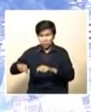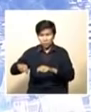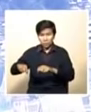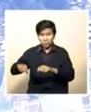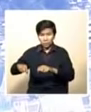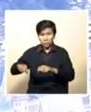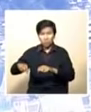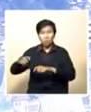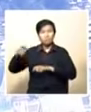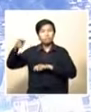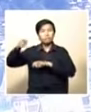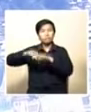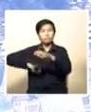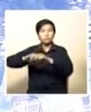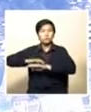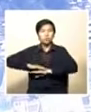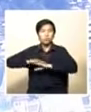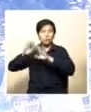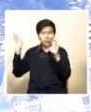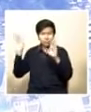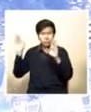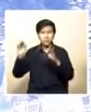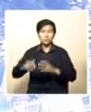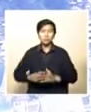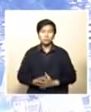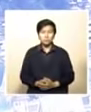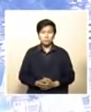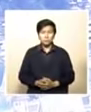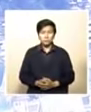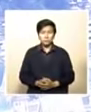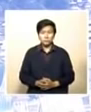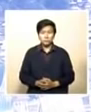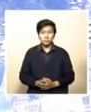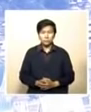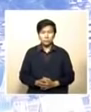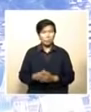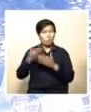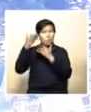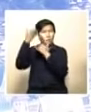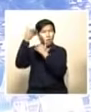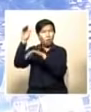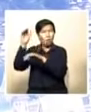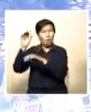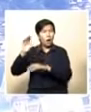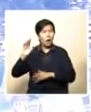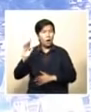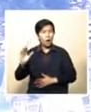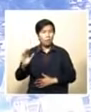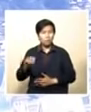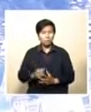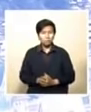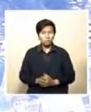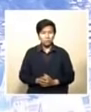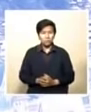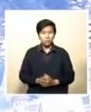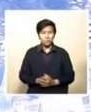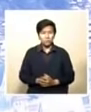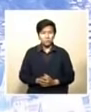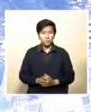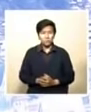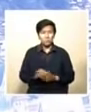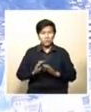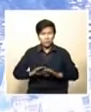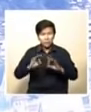นอื่นก็ไม่ได้อย่างนี้ก็ต้องส่งออก 3. มีสัญญาหรือ FTA Free